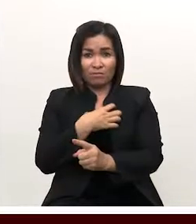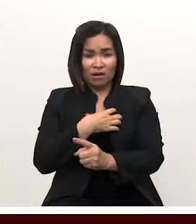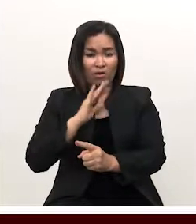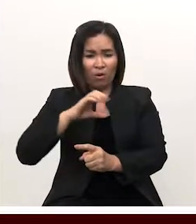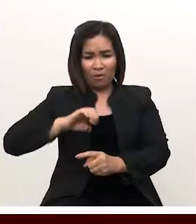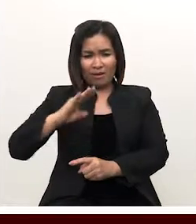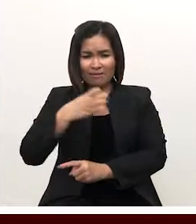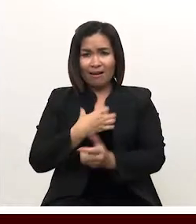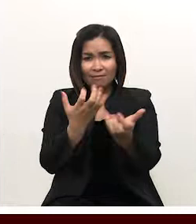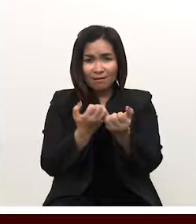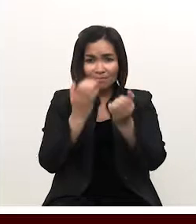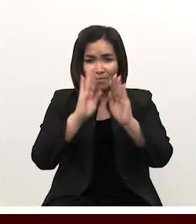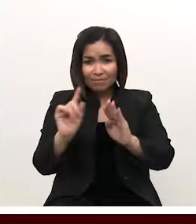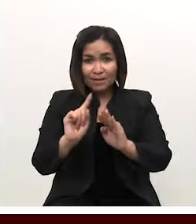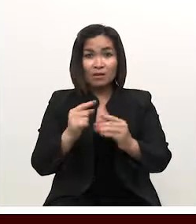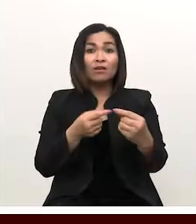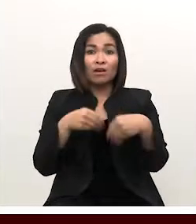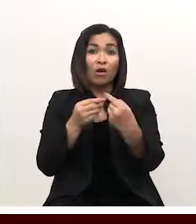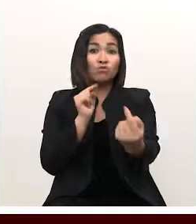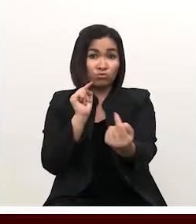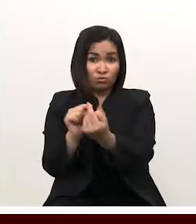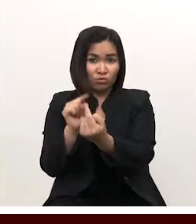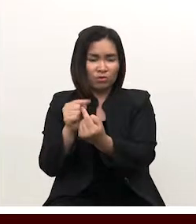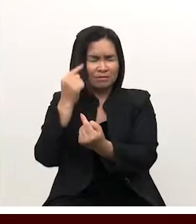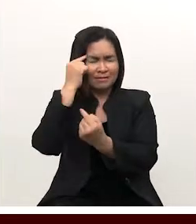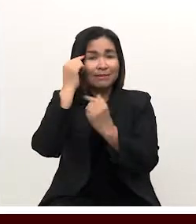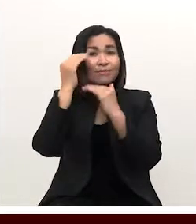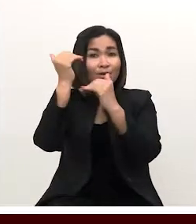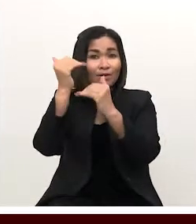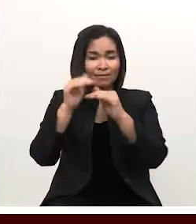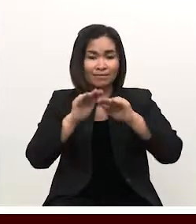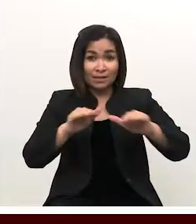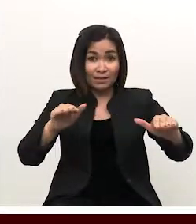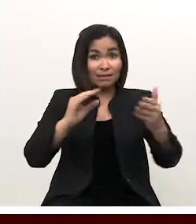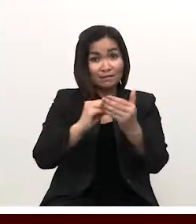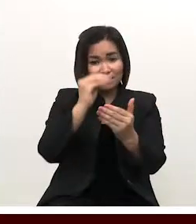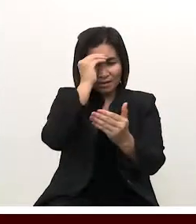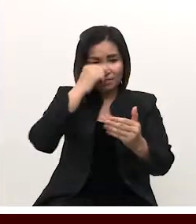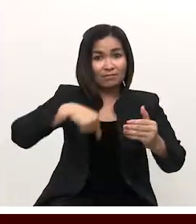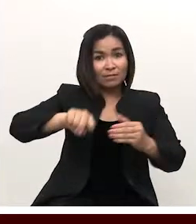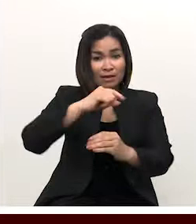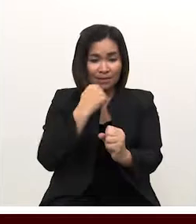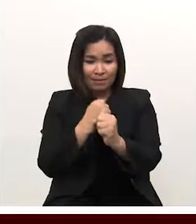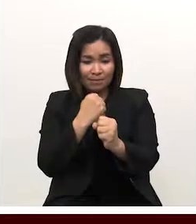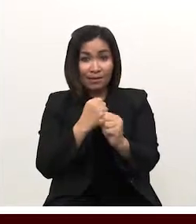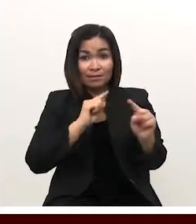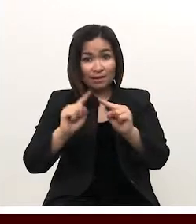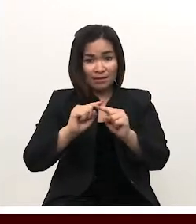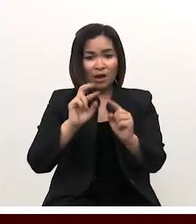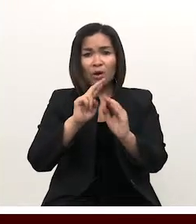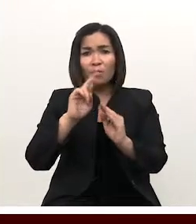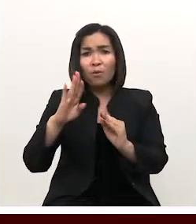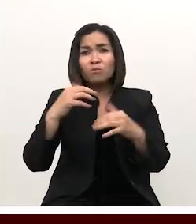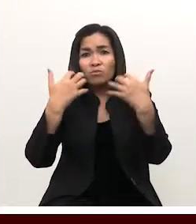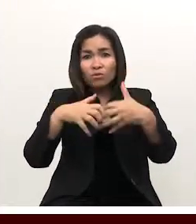ความต้องการของสถานประกอบการและก็ผลที่คาดหวังว่าเด็กเราสามารถปฏิบัติง